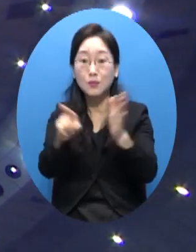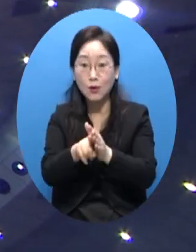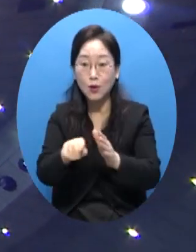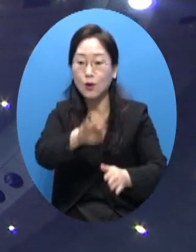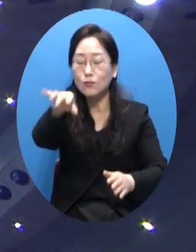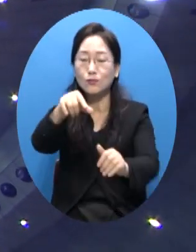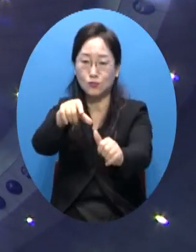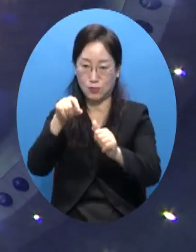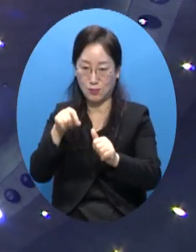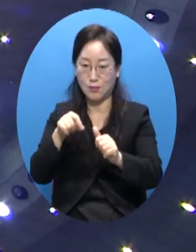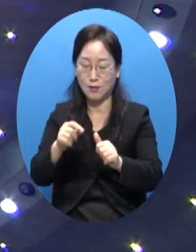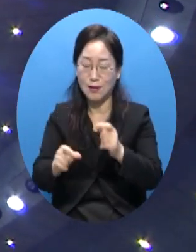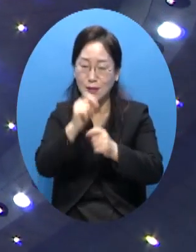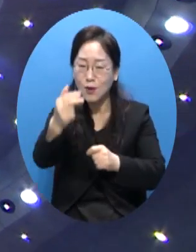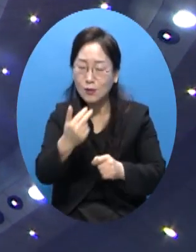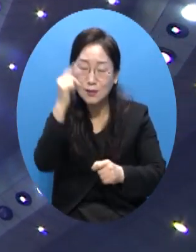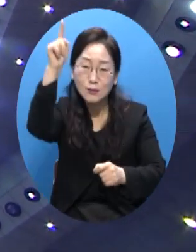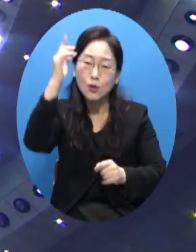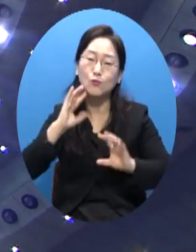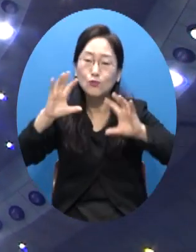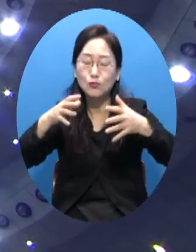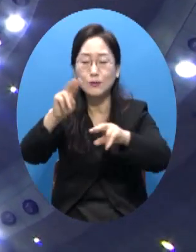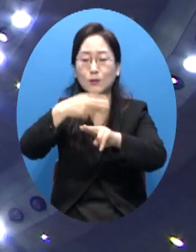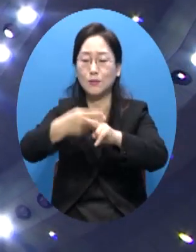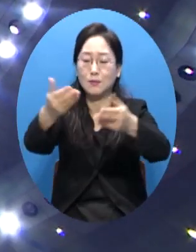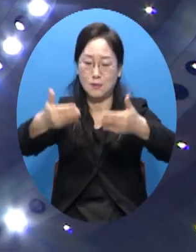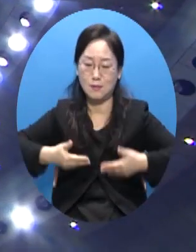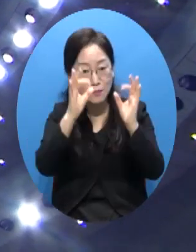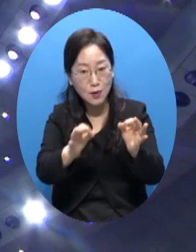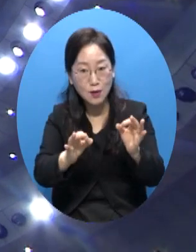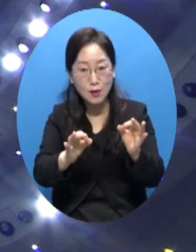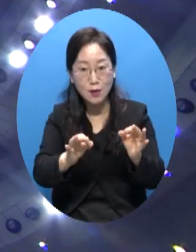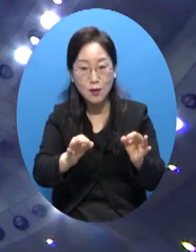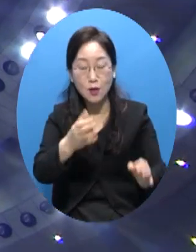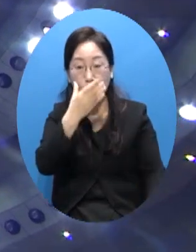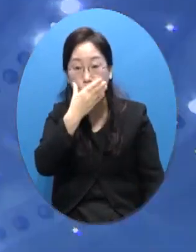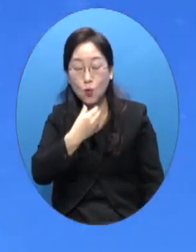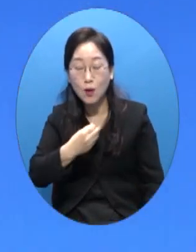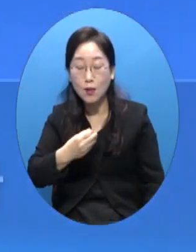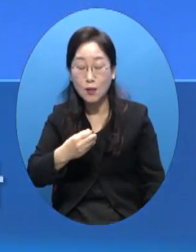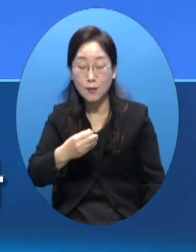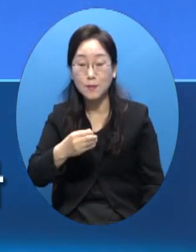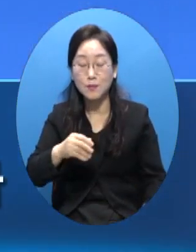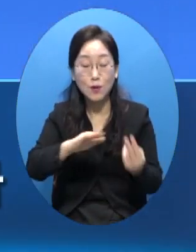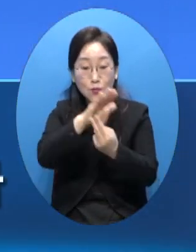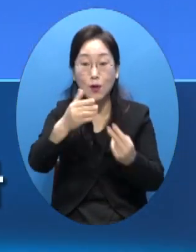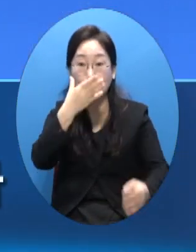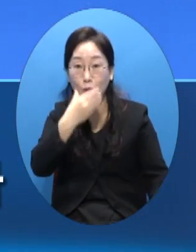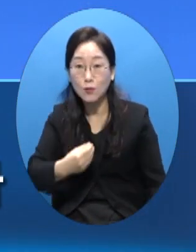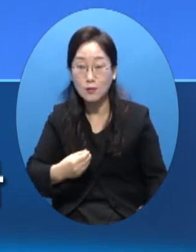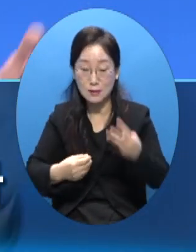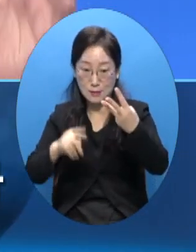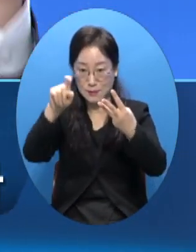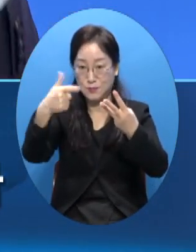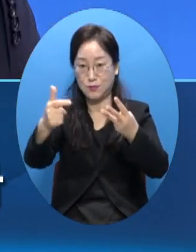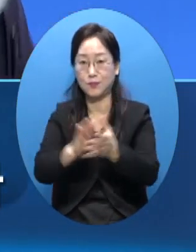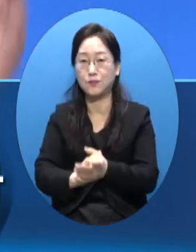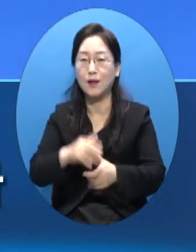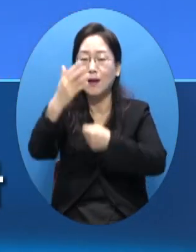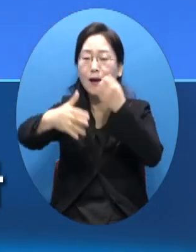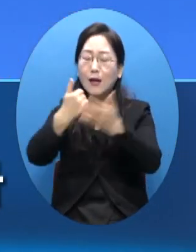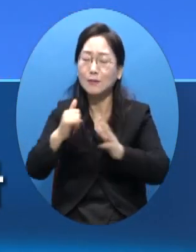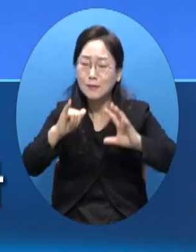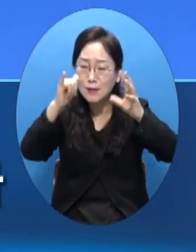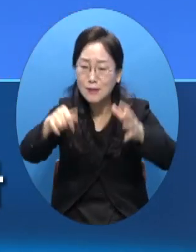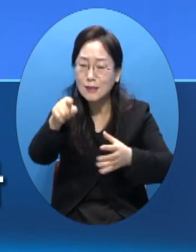구원받게 되고 영생 천국을 선물로 받게 되는 것입니다 성경 전체 요절인 요한복음 3장 10절 말씀합니다 하나님이